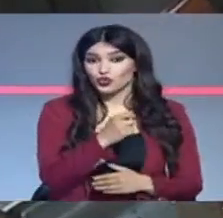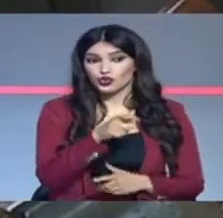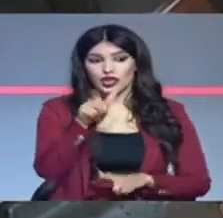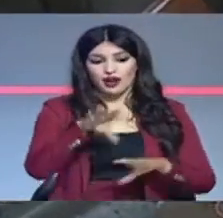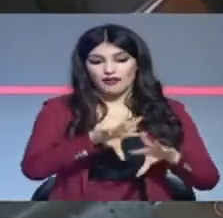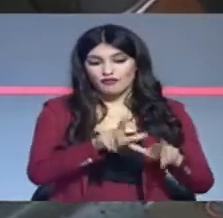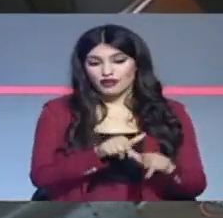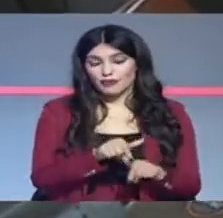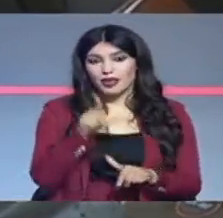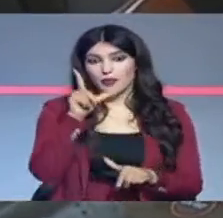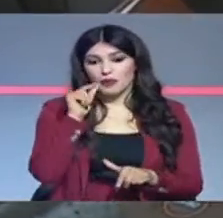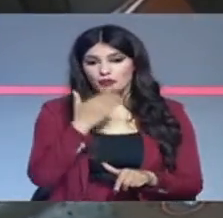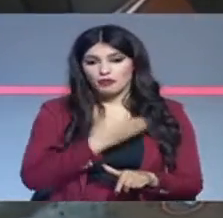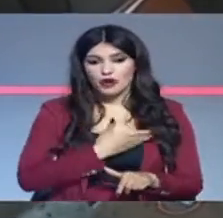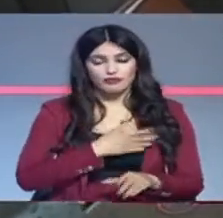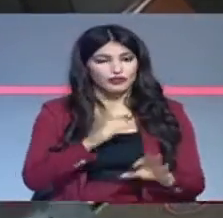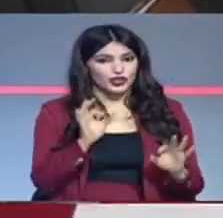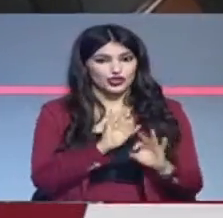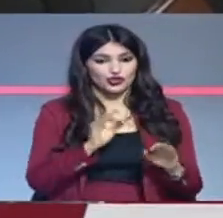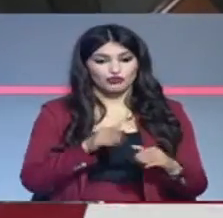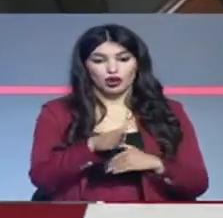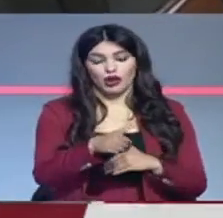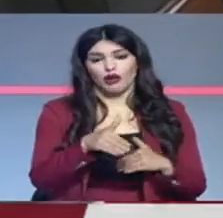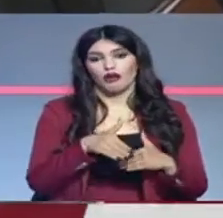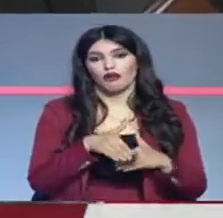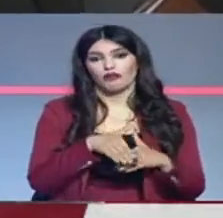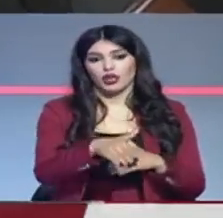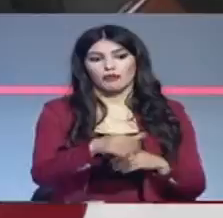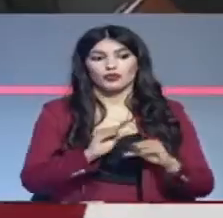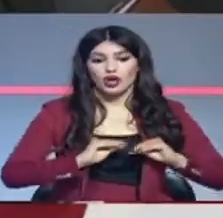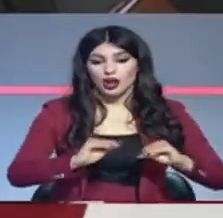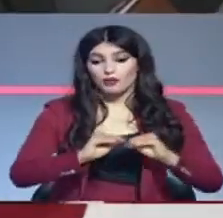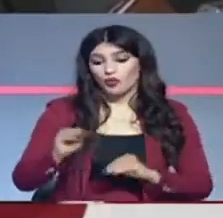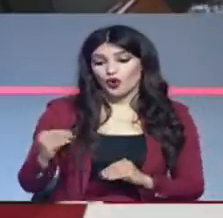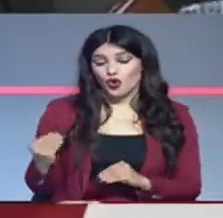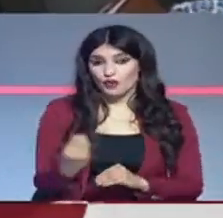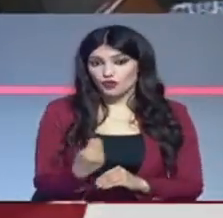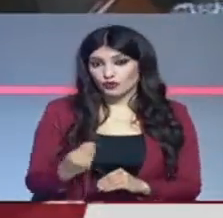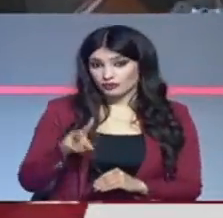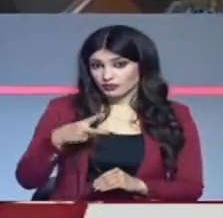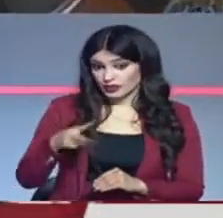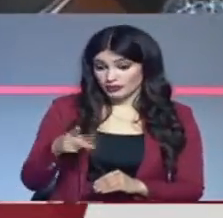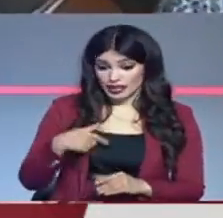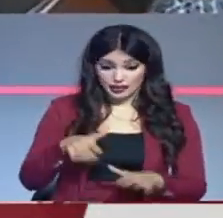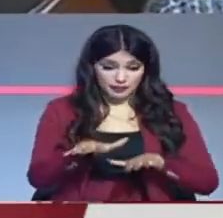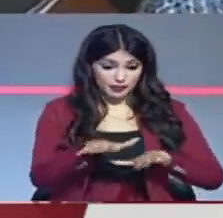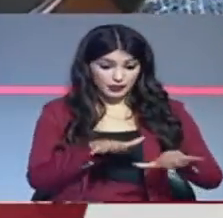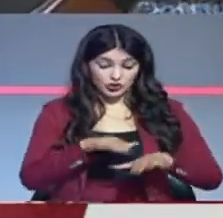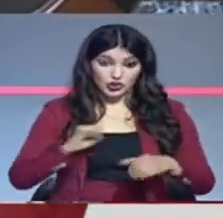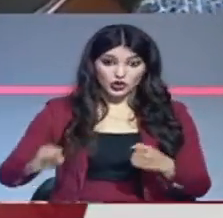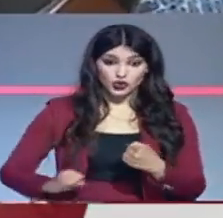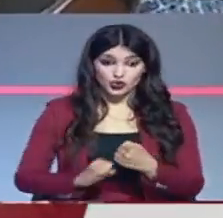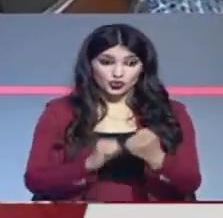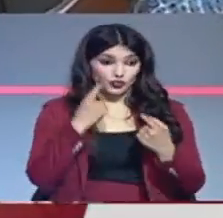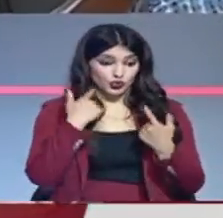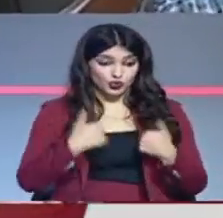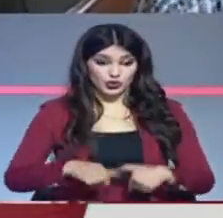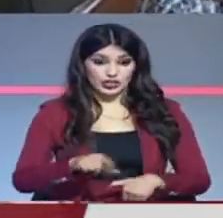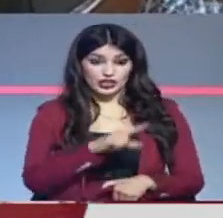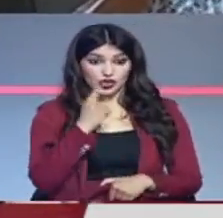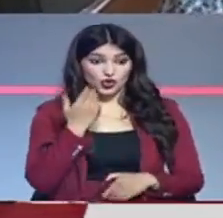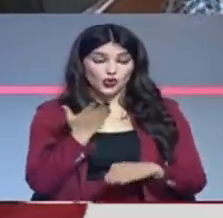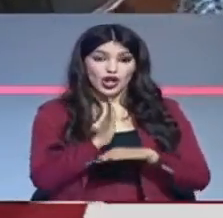تعوق الاولياء وتخليهم يقضوا على قريه صغيره احنا بالطريقه هذا العام شفت السيد الرئيس اليوم اه